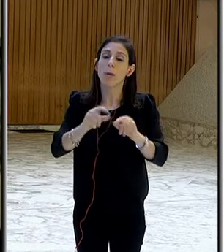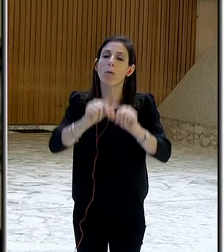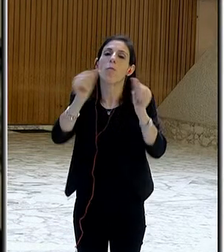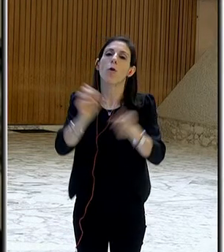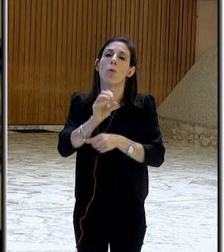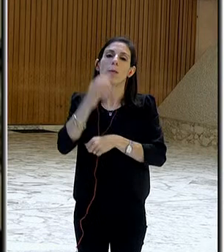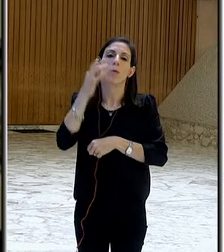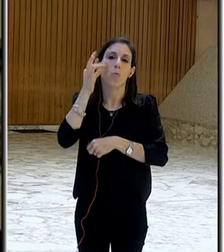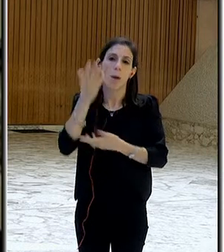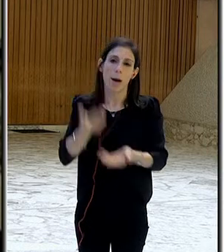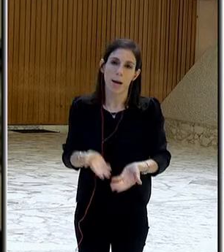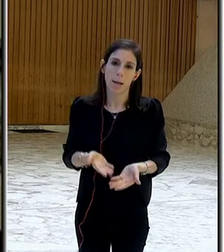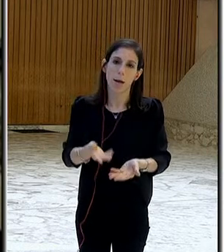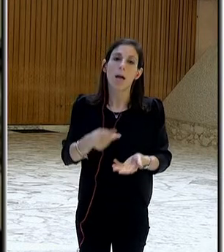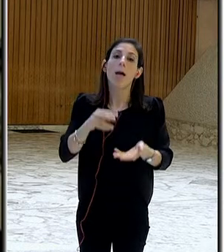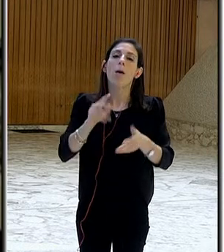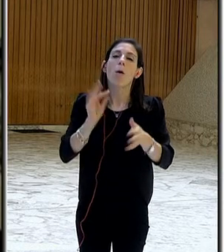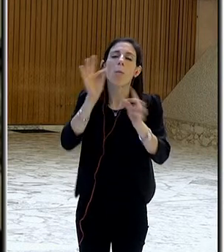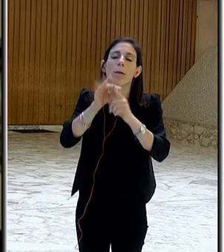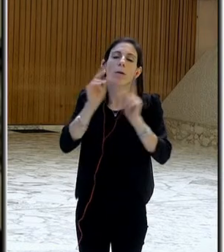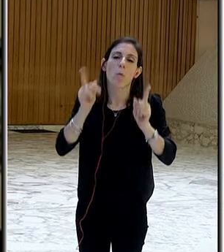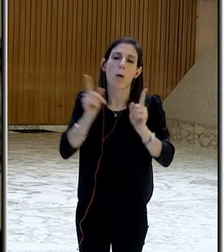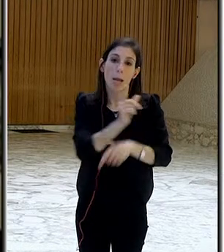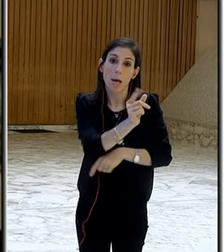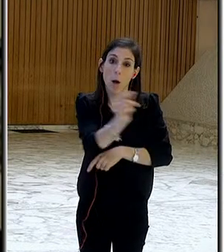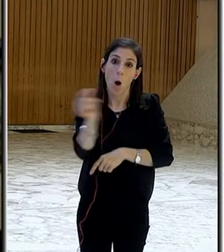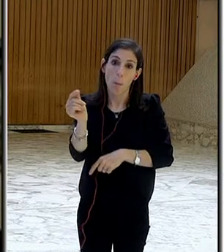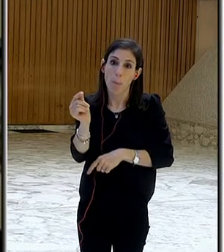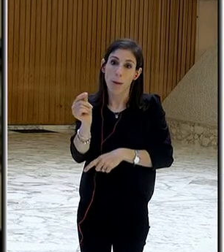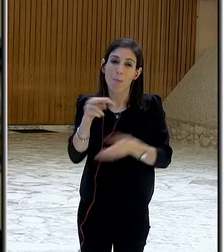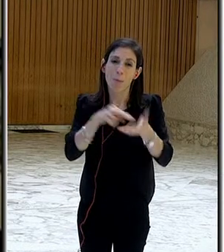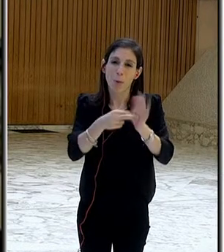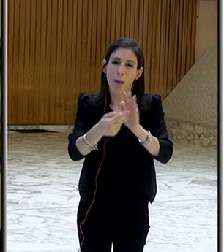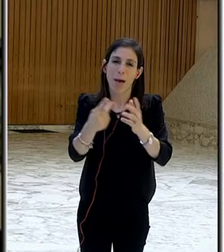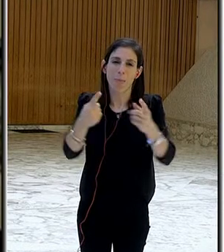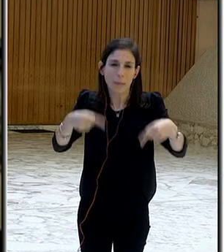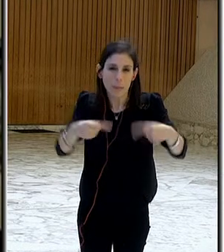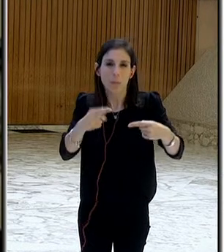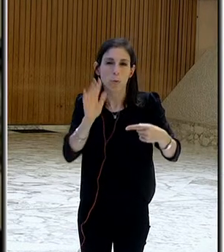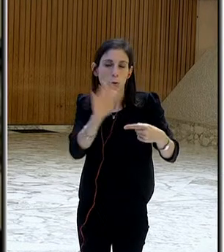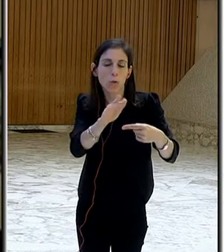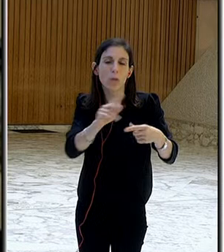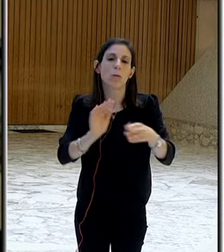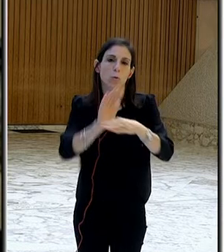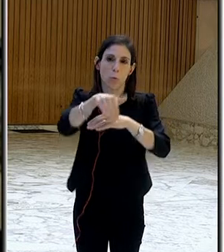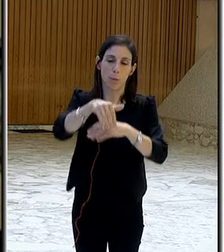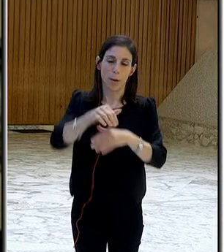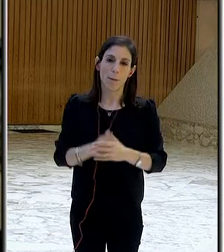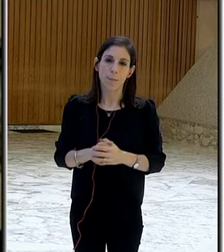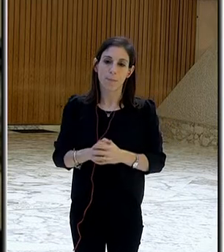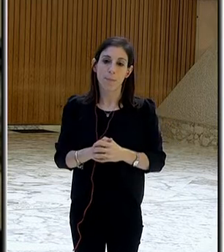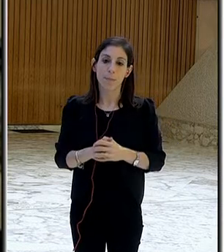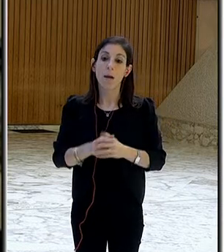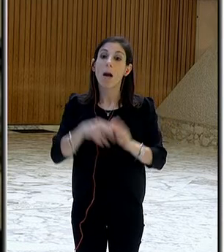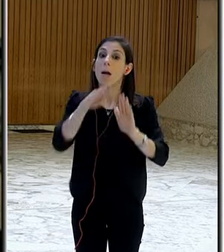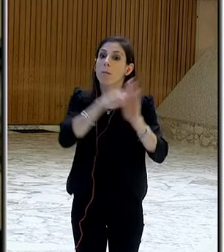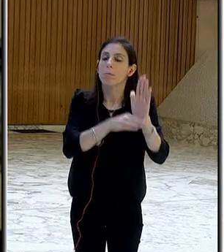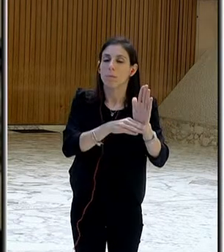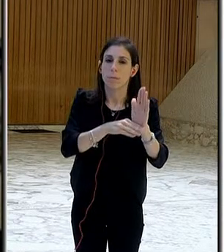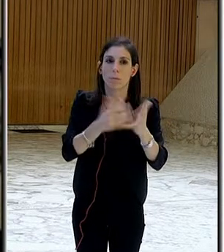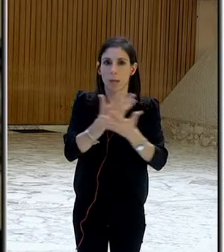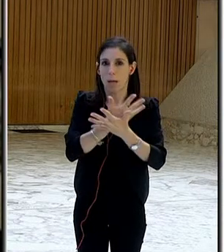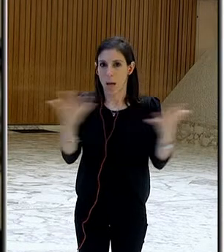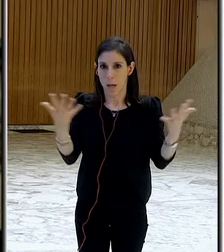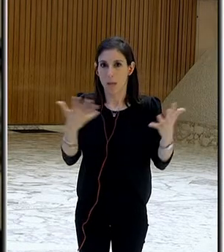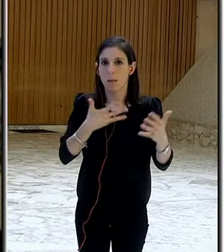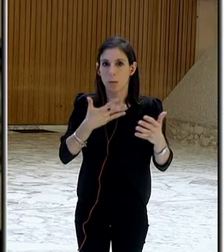les couples à surmonter leurs défis concrets. L'éventail des thèmes est très large et il se divise